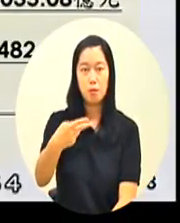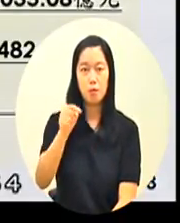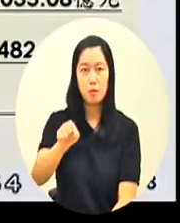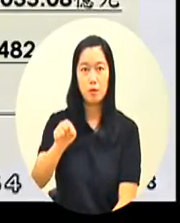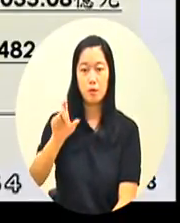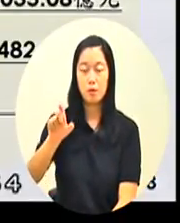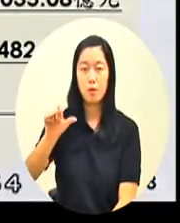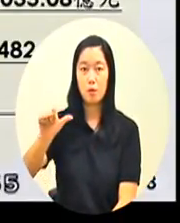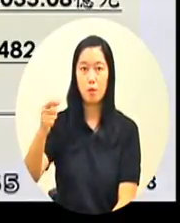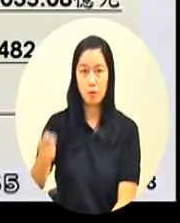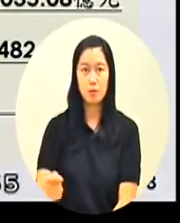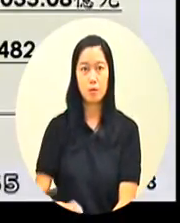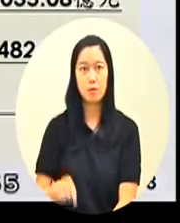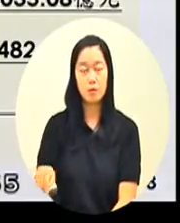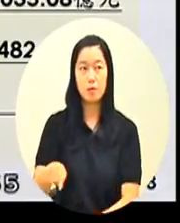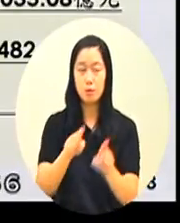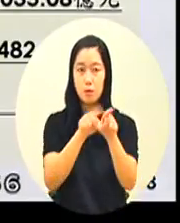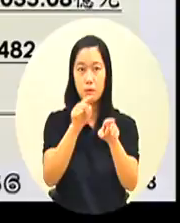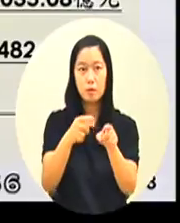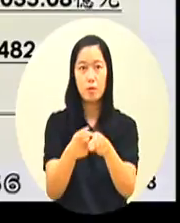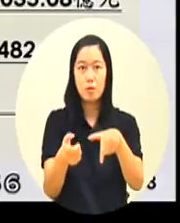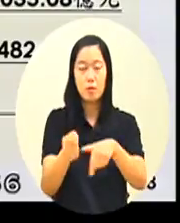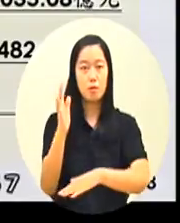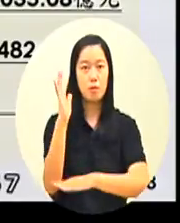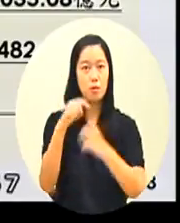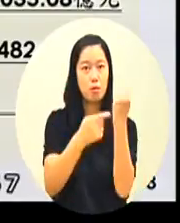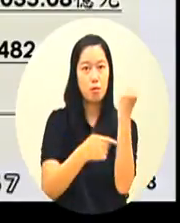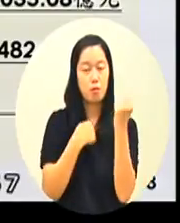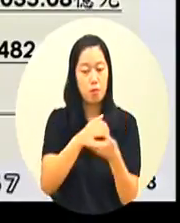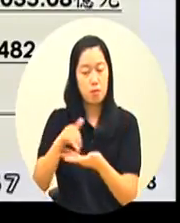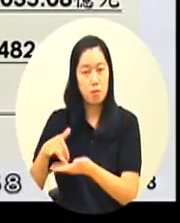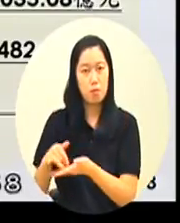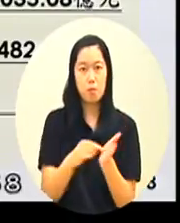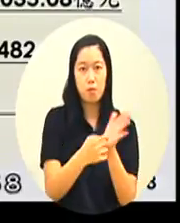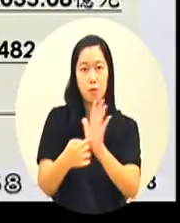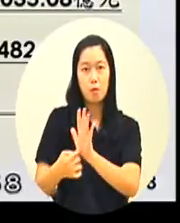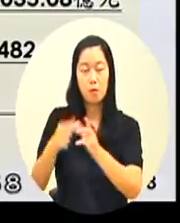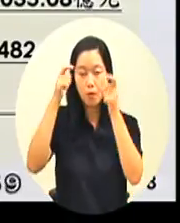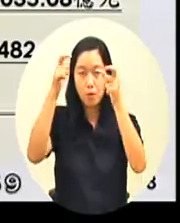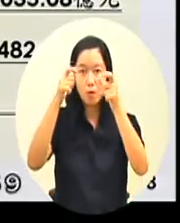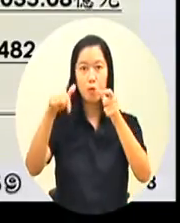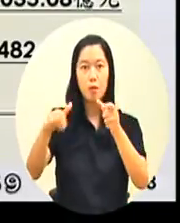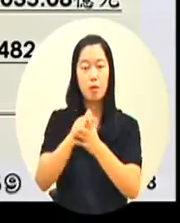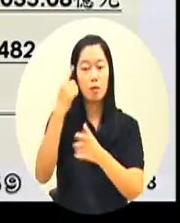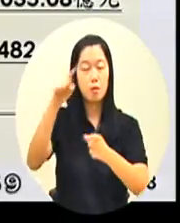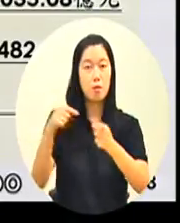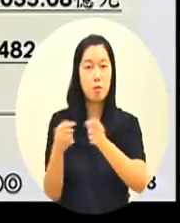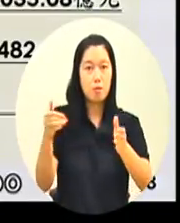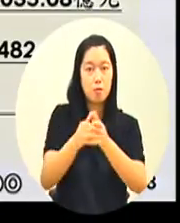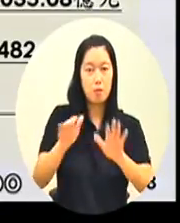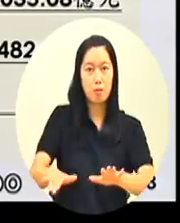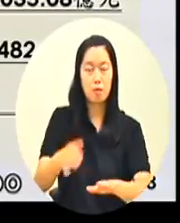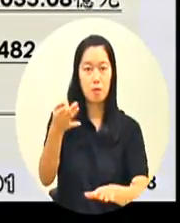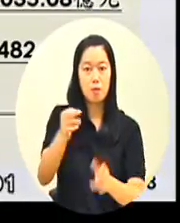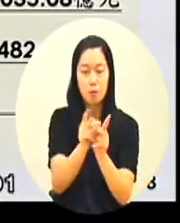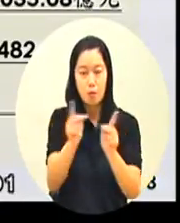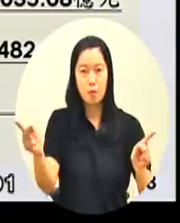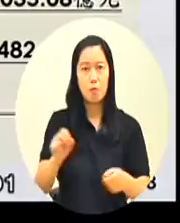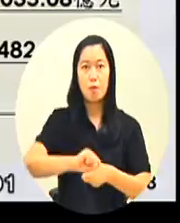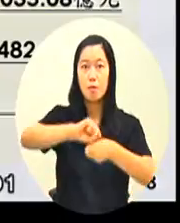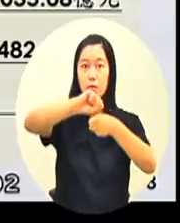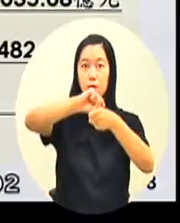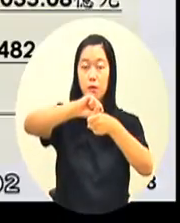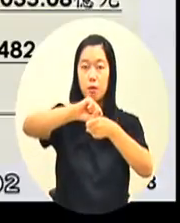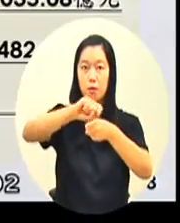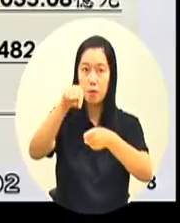2552.65亿，这是依据公债法所算出来，我们高雄市整个到明年底为止的累计债务未偿余额。但